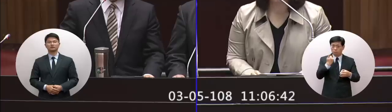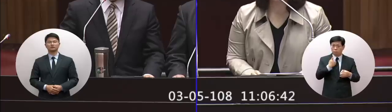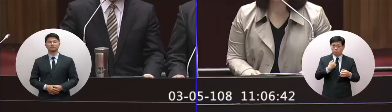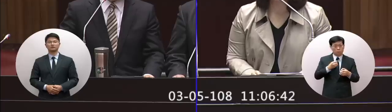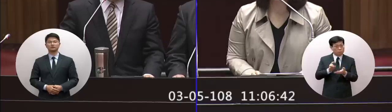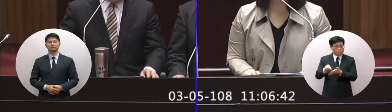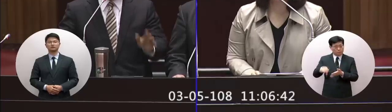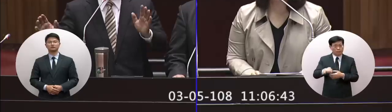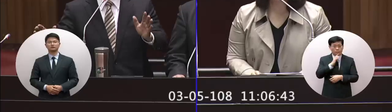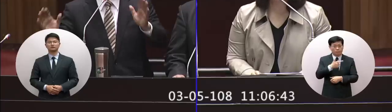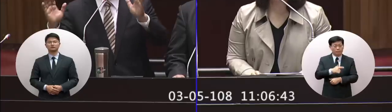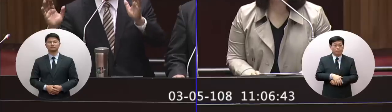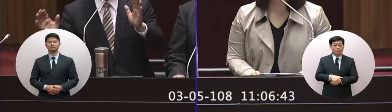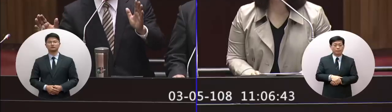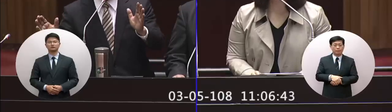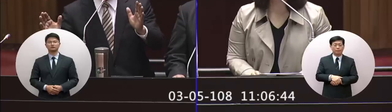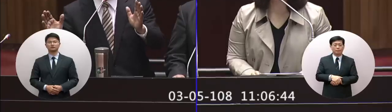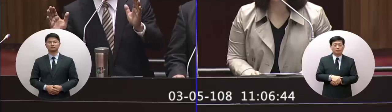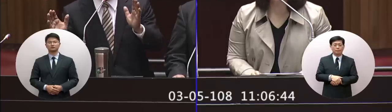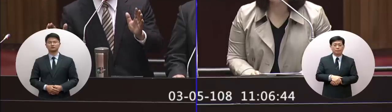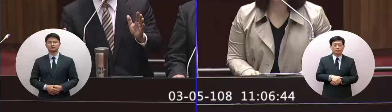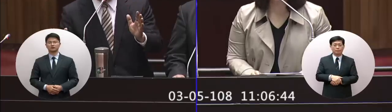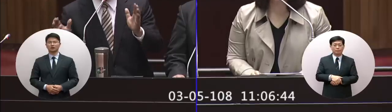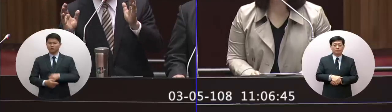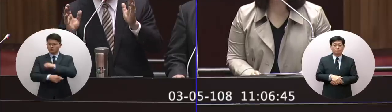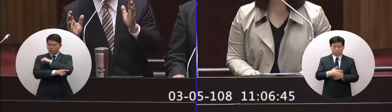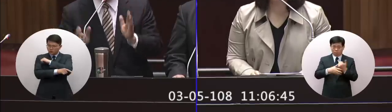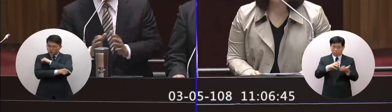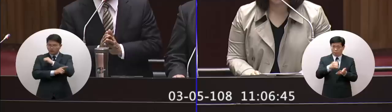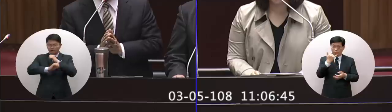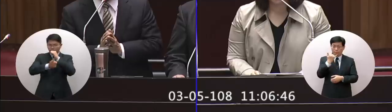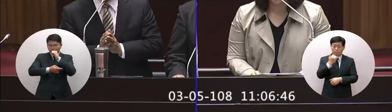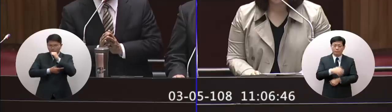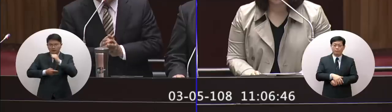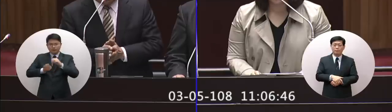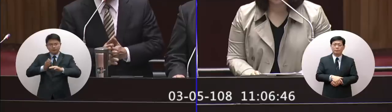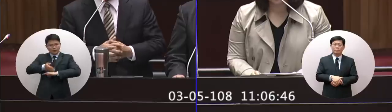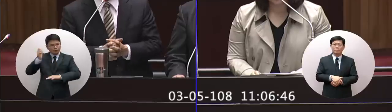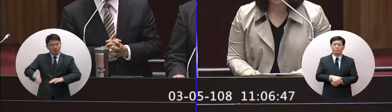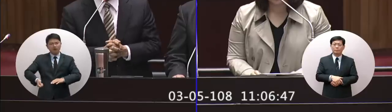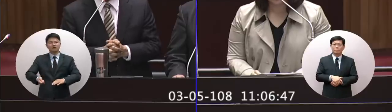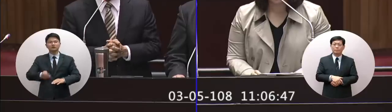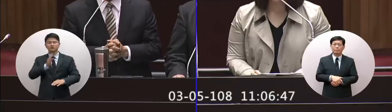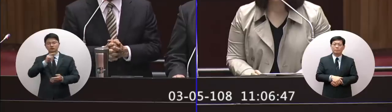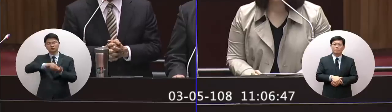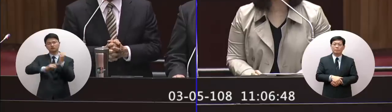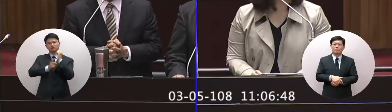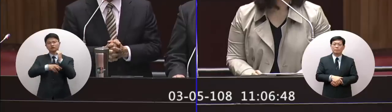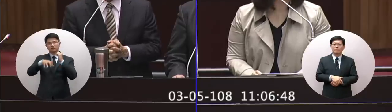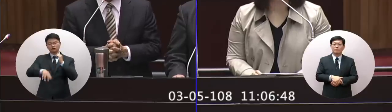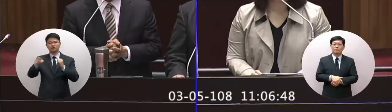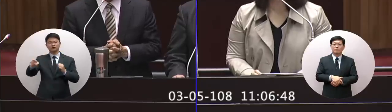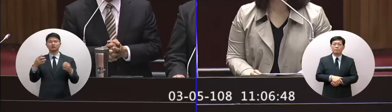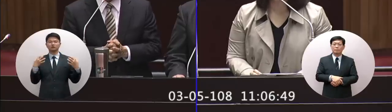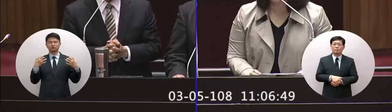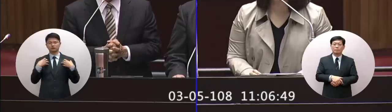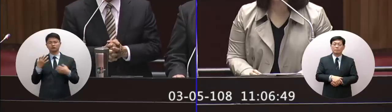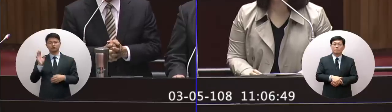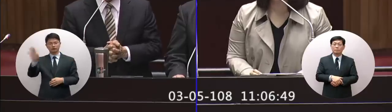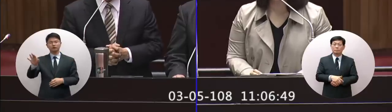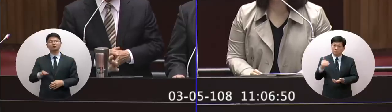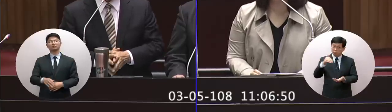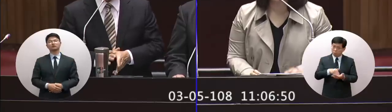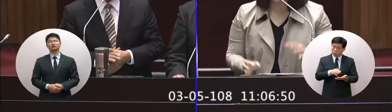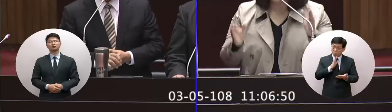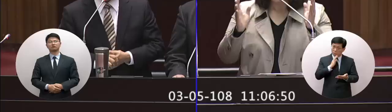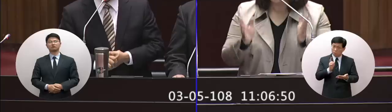因素是排除的。 这个最后修法都是贵院的职权。 所以就到